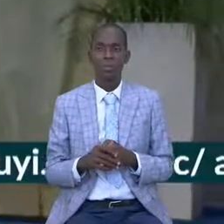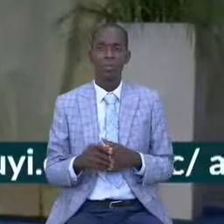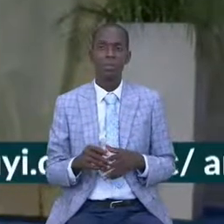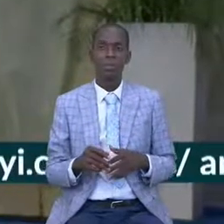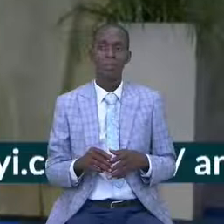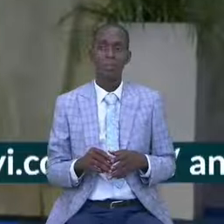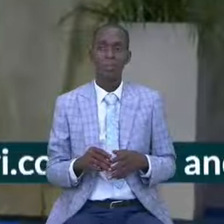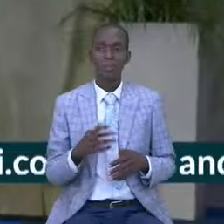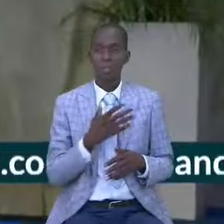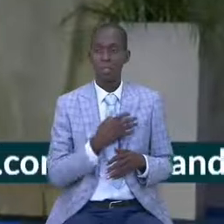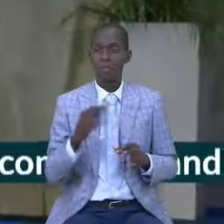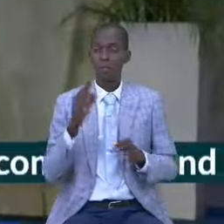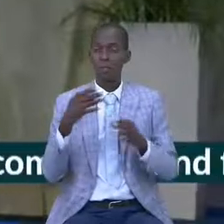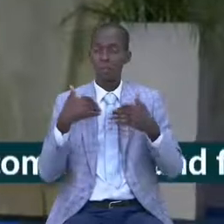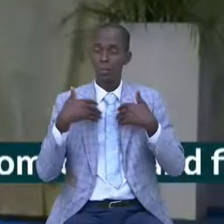Parlez au Seigneur.